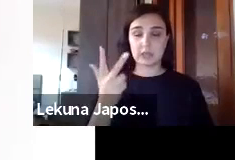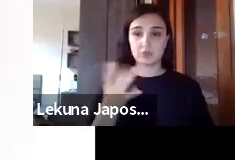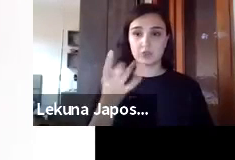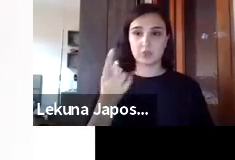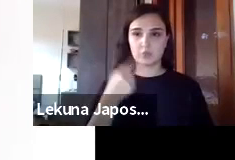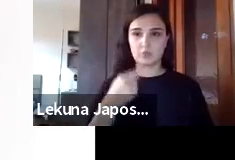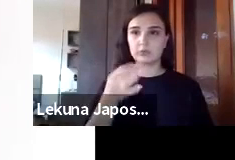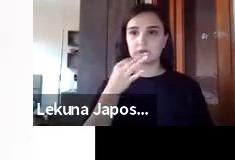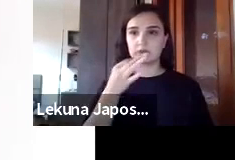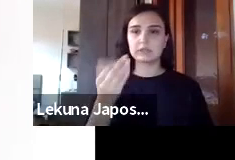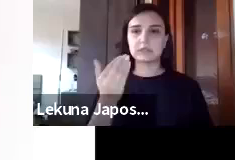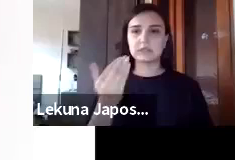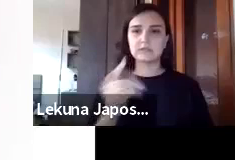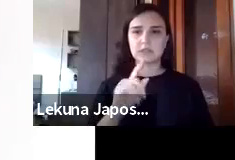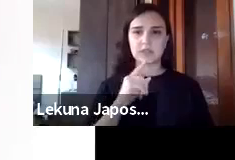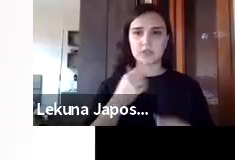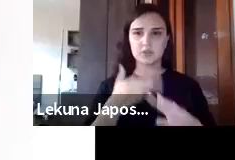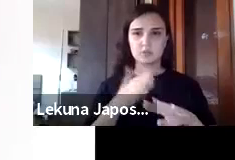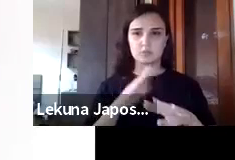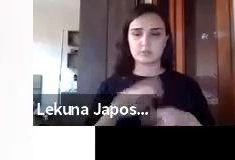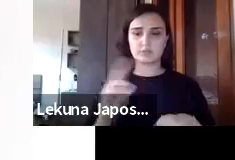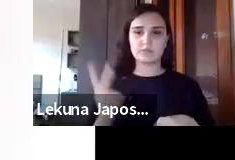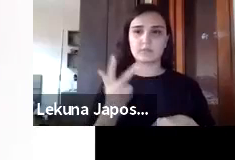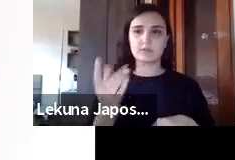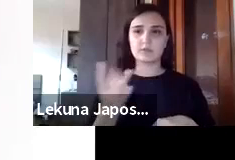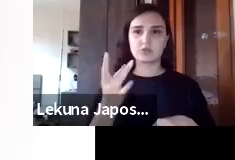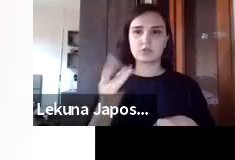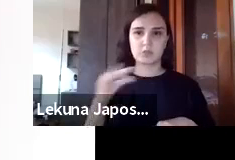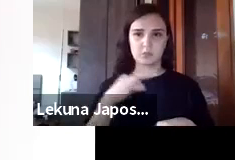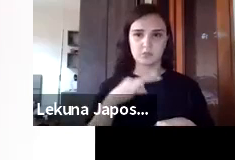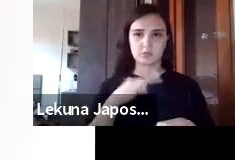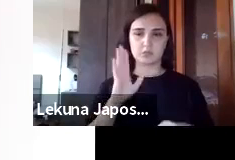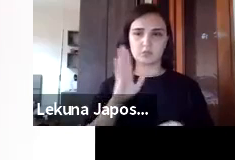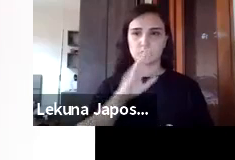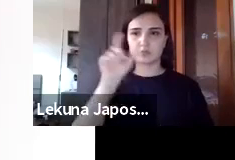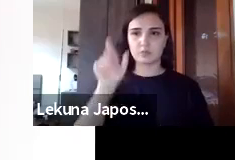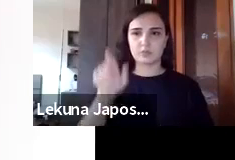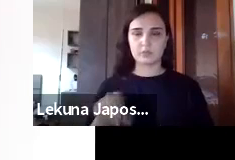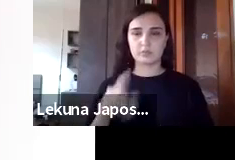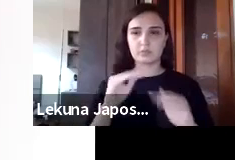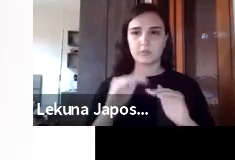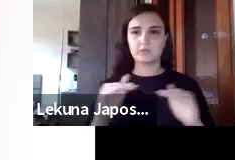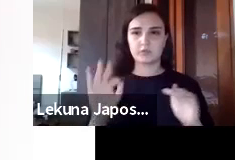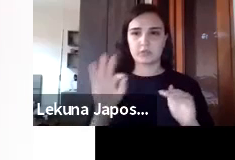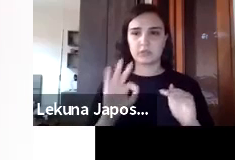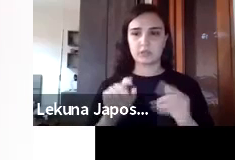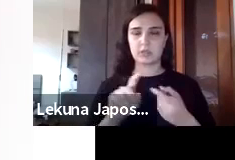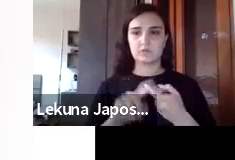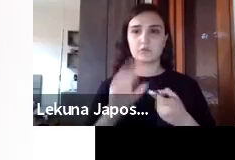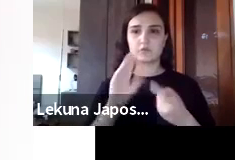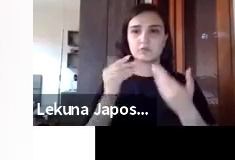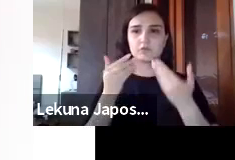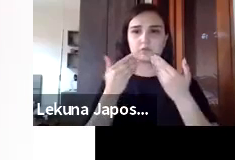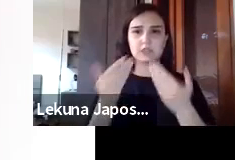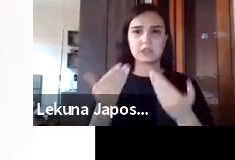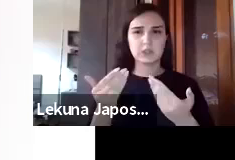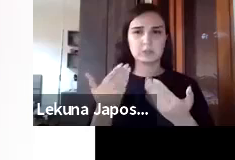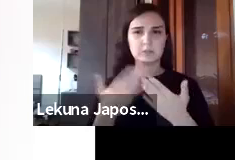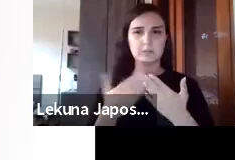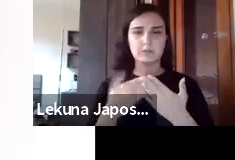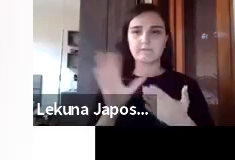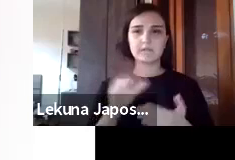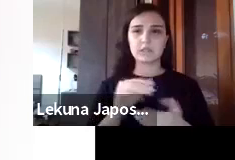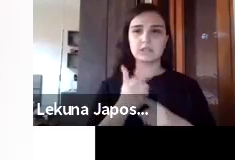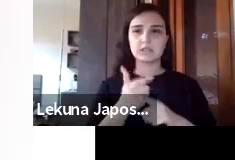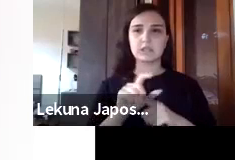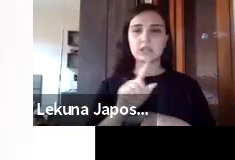თქვენ რა სირთულეები შეგექმნათ. სამივეჯერ პასუხი გამცემ შობელმა ბავშვთან მიმართებაში. და როდესაც ვკითხე, რომ ყველაზე ძალიან